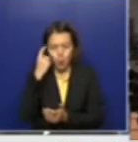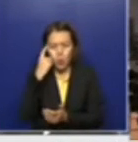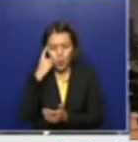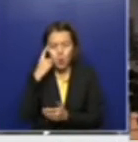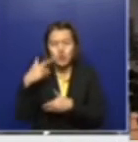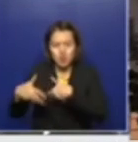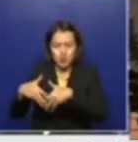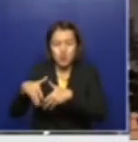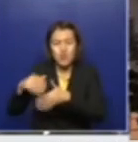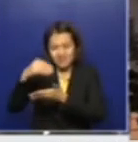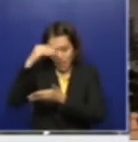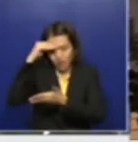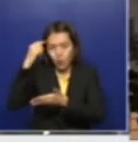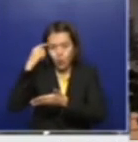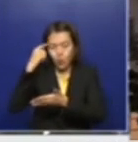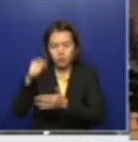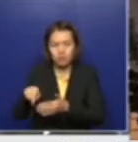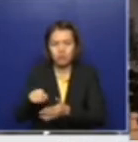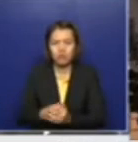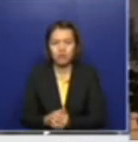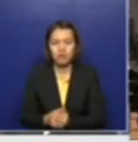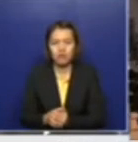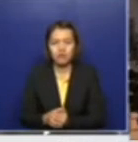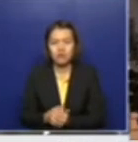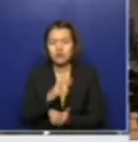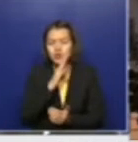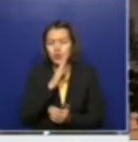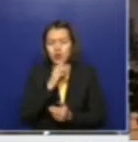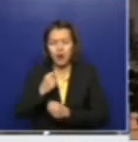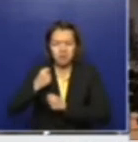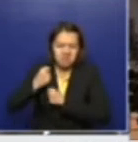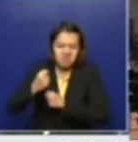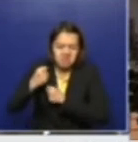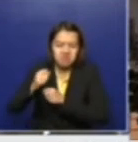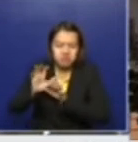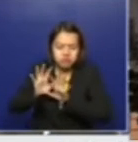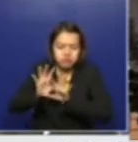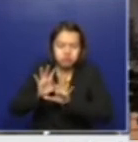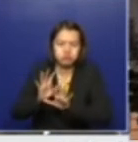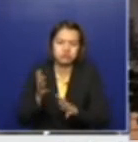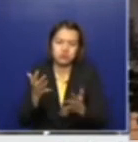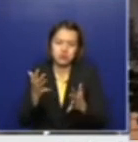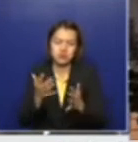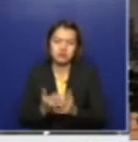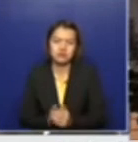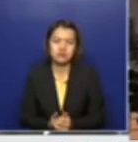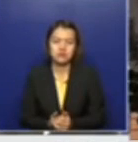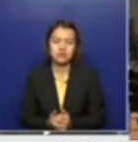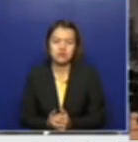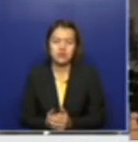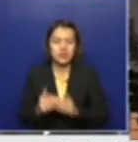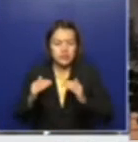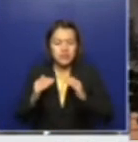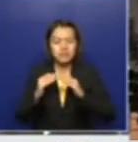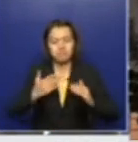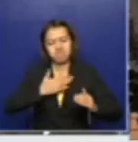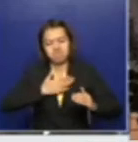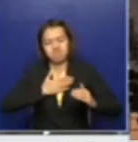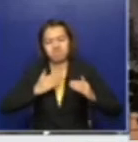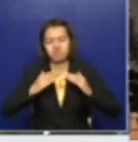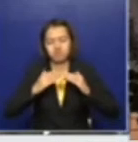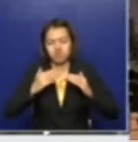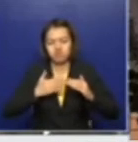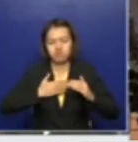าสิ่งที่เกิดขึ้นถ้าเขาไม่แสดงพลังถ้าเขาไม่แสดงสิ่งต่าง